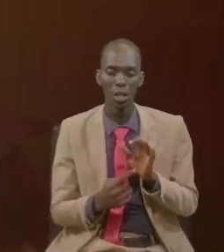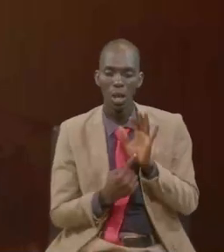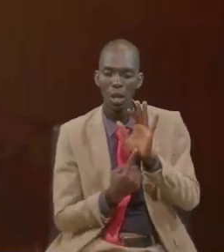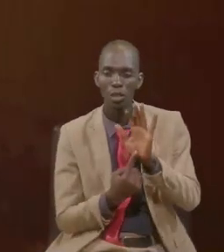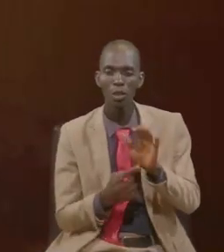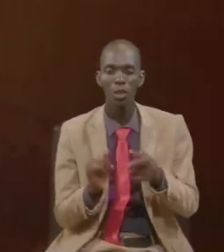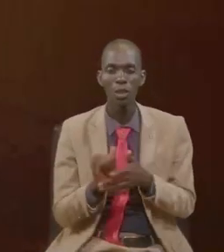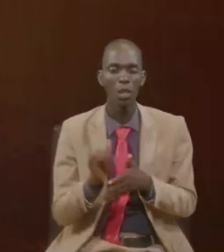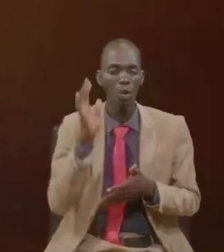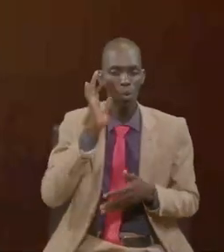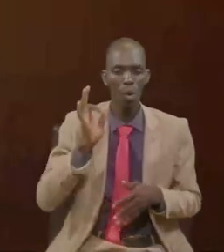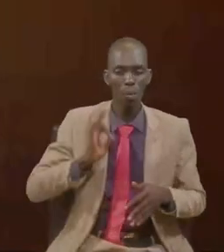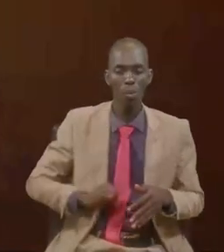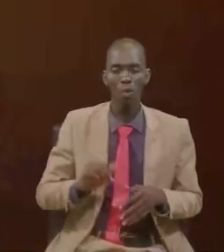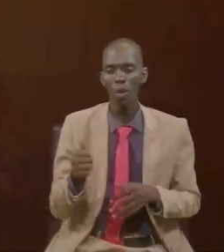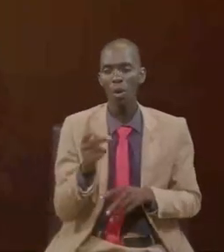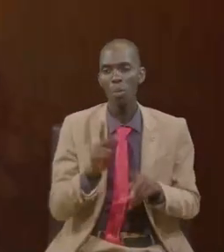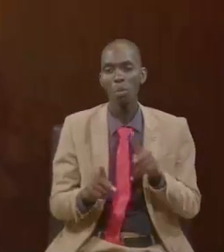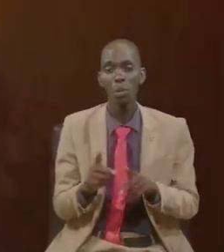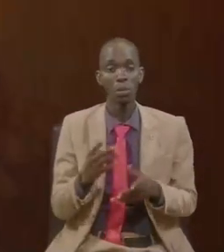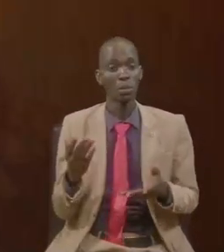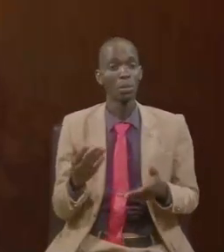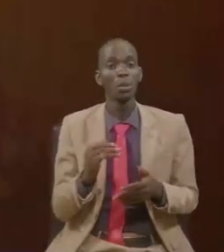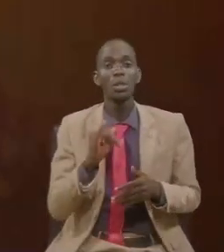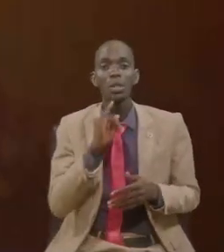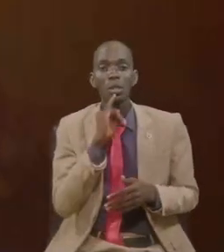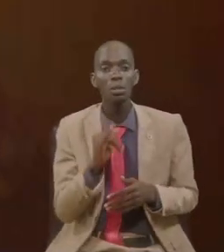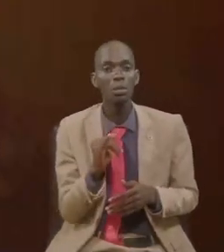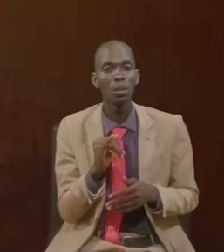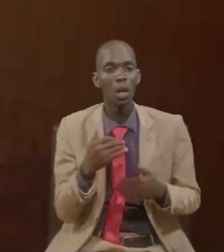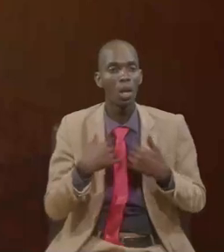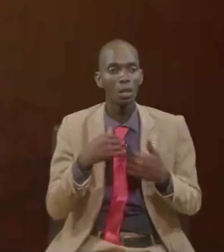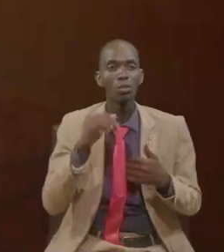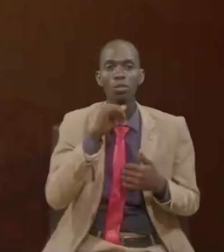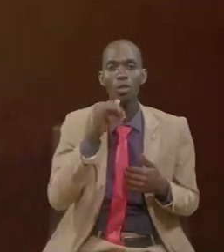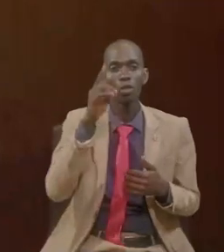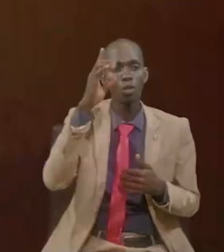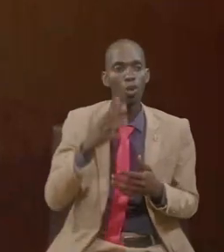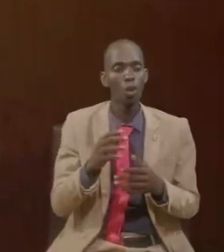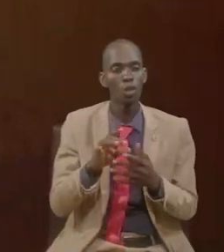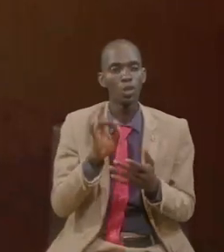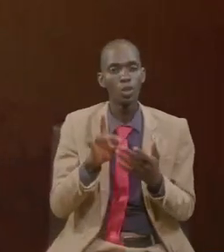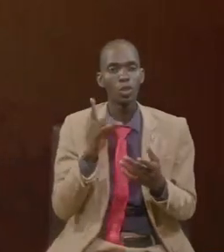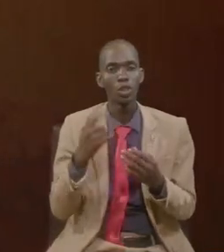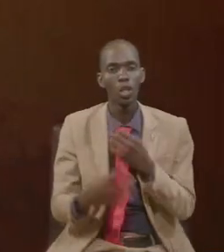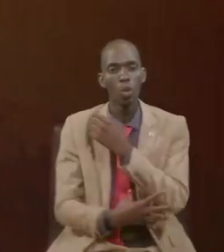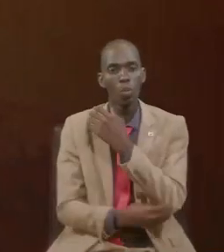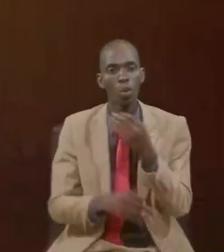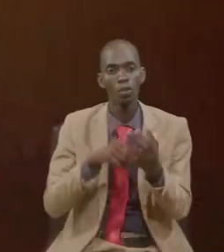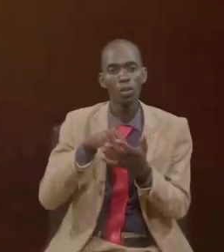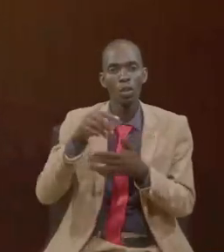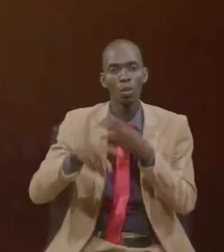profitent aux autres. Et dit, mes frères, Dieu, vous êtes riche en la